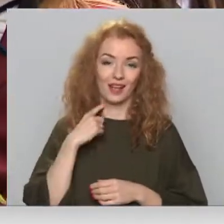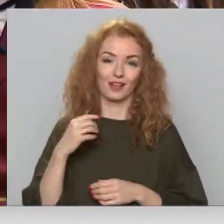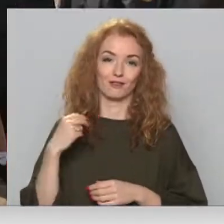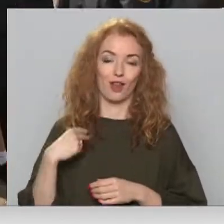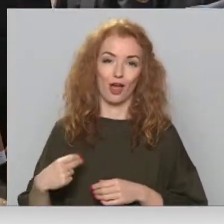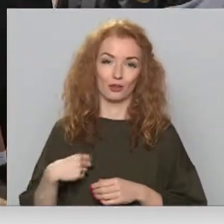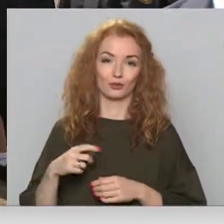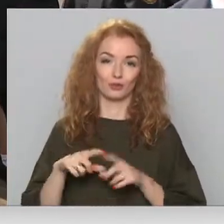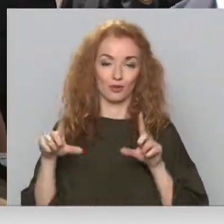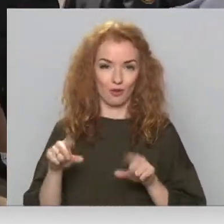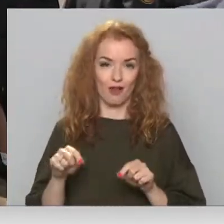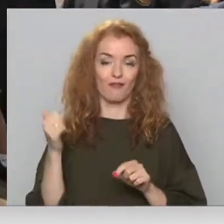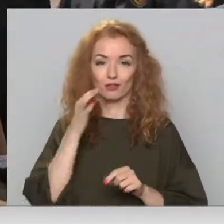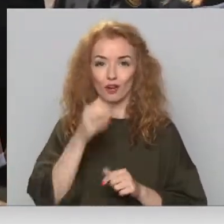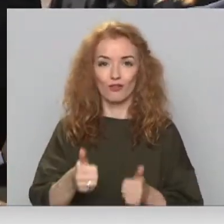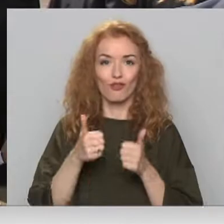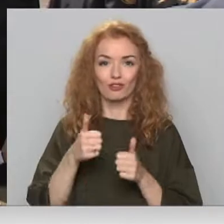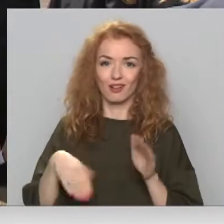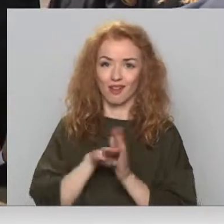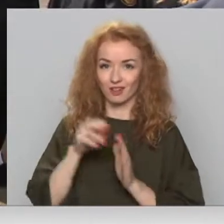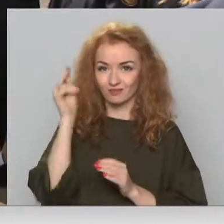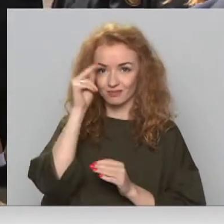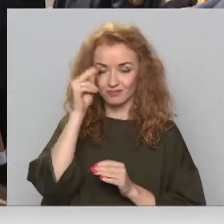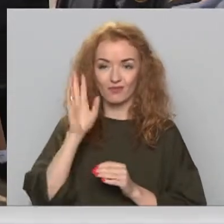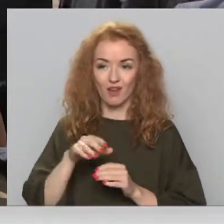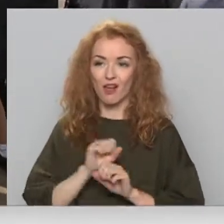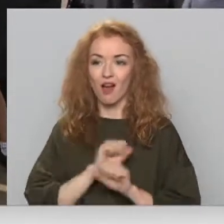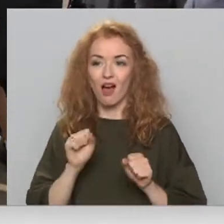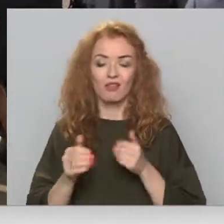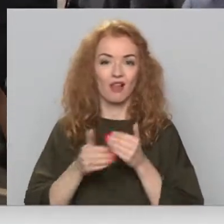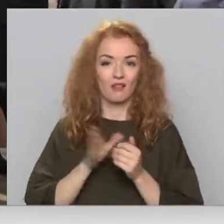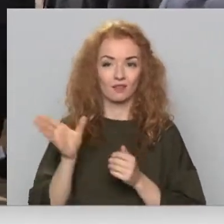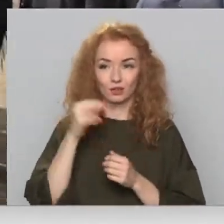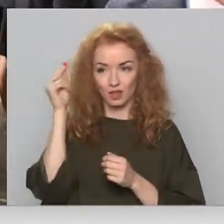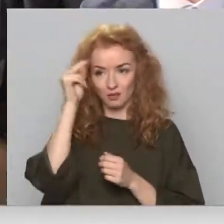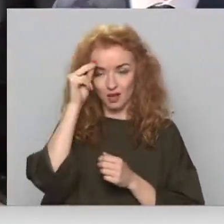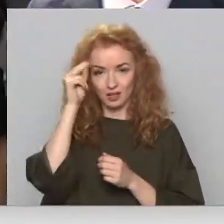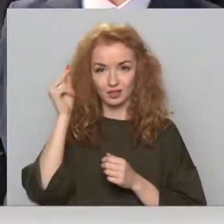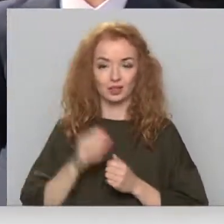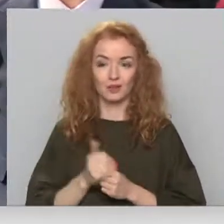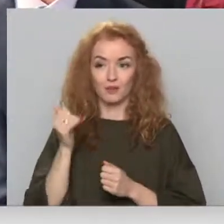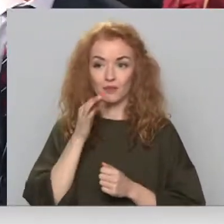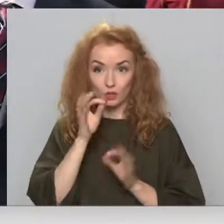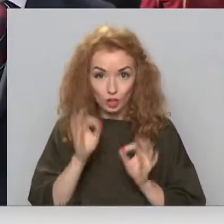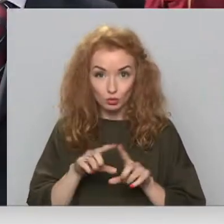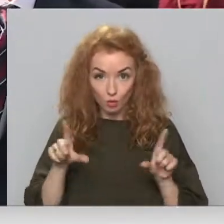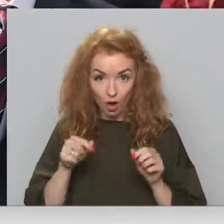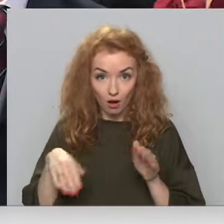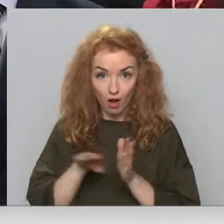audzēkņi. Forši, ka mācības tagad ir klātienē. Varēs labāk visu iemācīties. Ir klātienē? Vai skola ir klātienē?